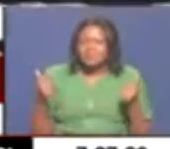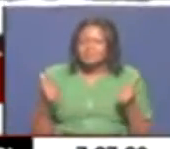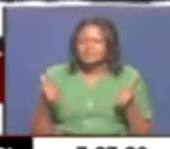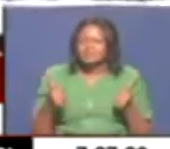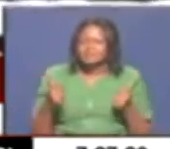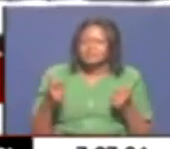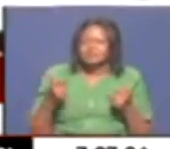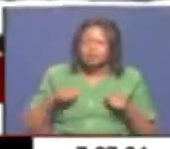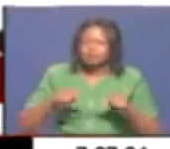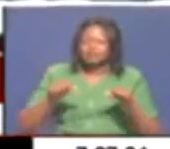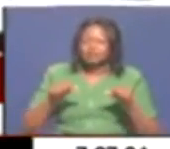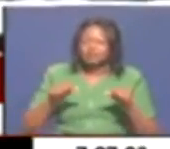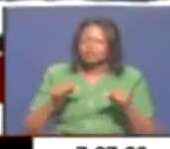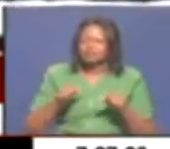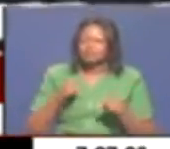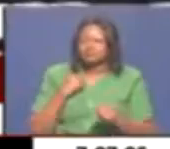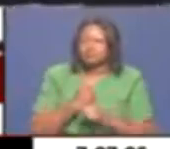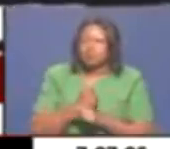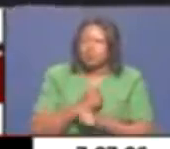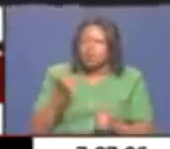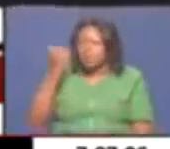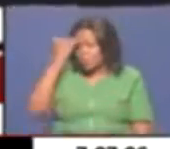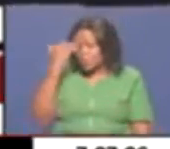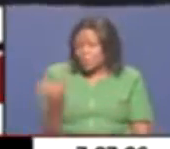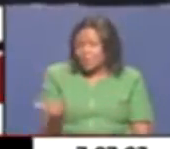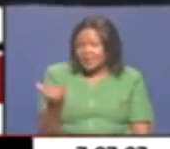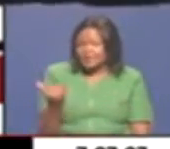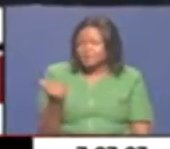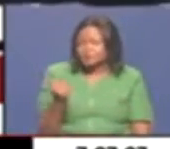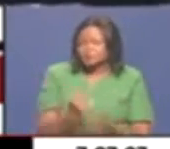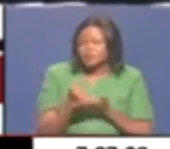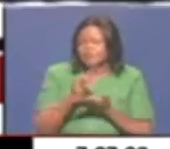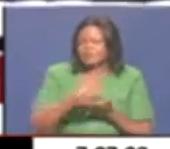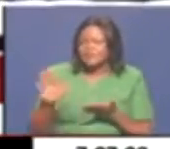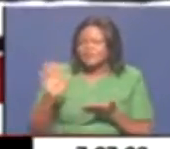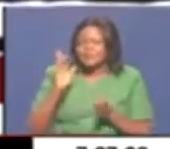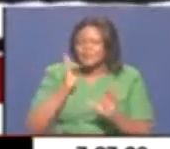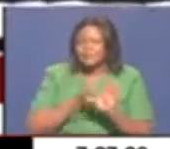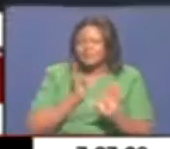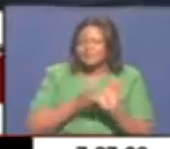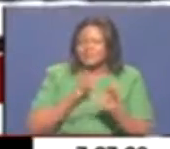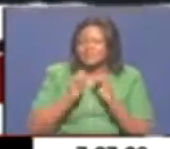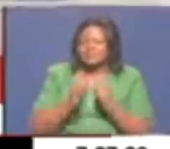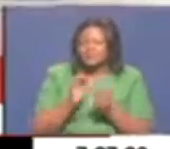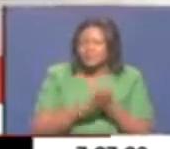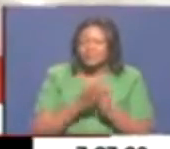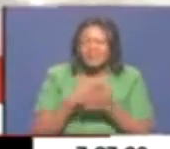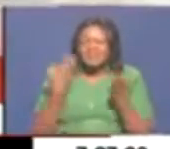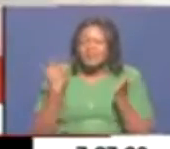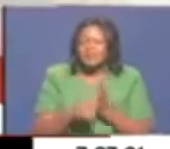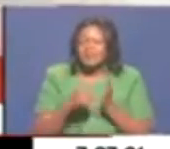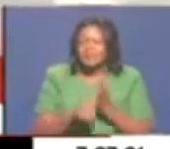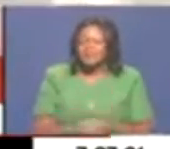Wanajikakamua vilivyo ili kuwezesha kushiriki mchezo huu bila shida yoyote.